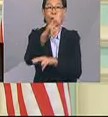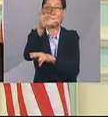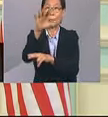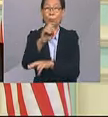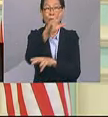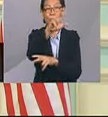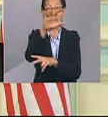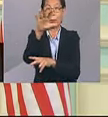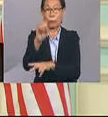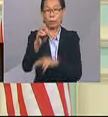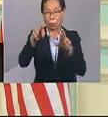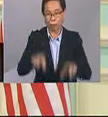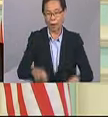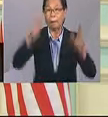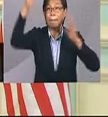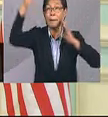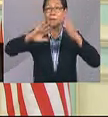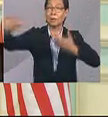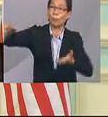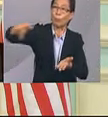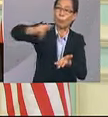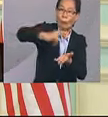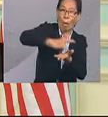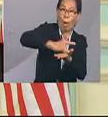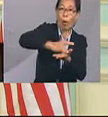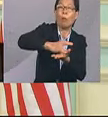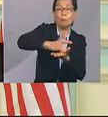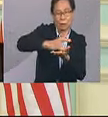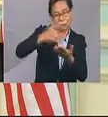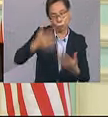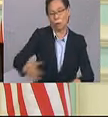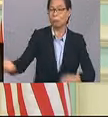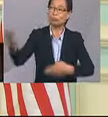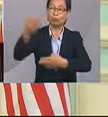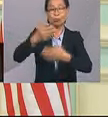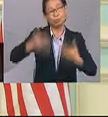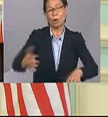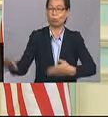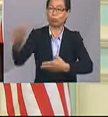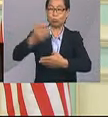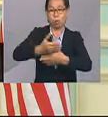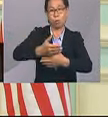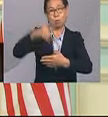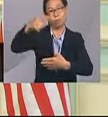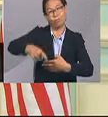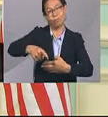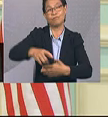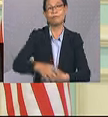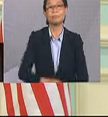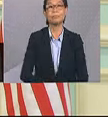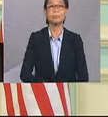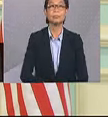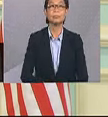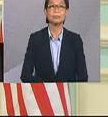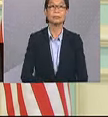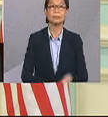350 rakyat Malaysia telah pulang ke tanah air dan telah pun dikuarantin secara wajib. Seramai